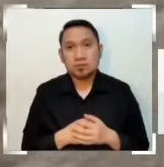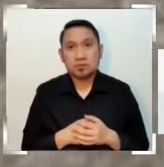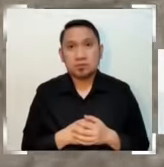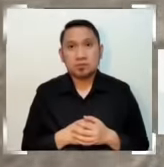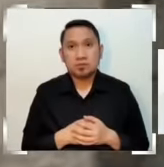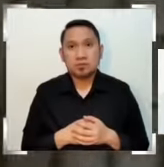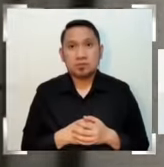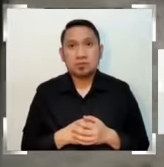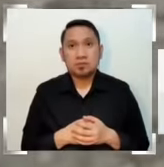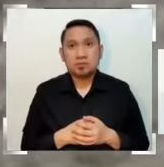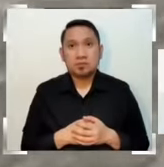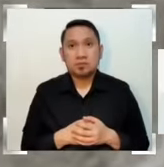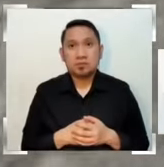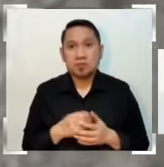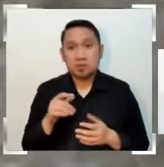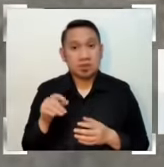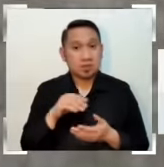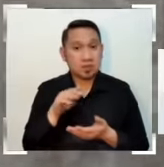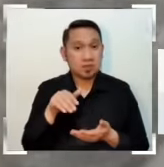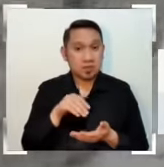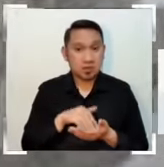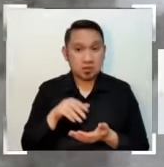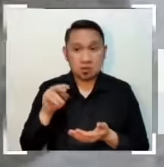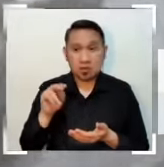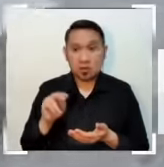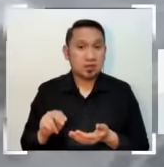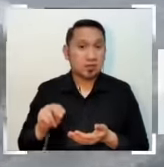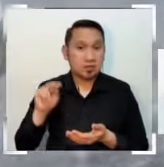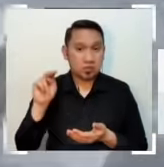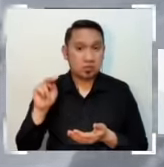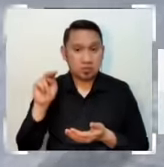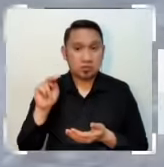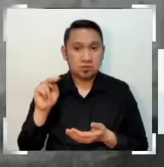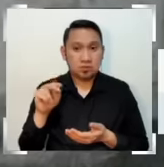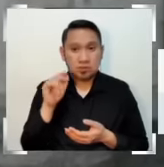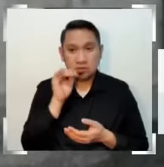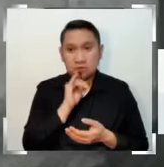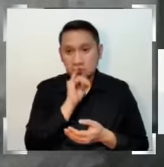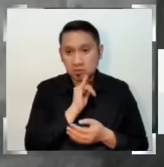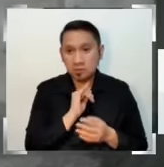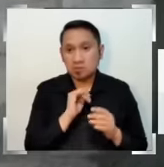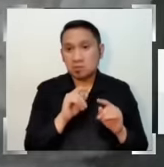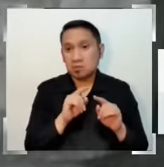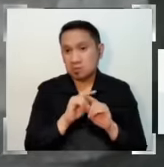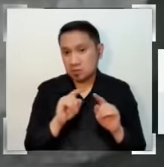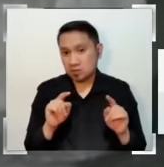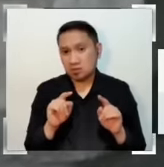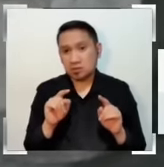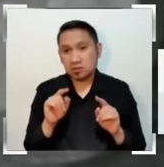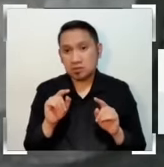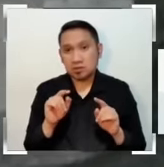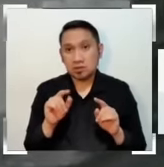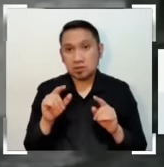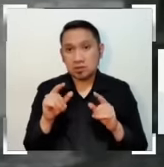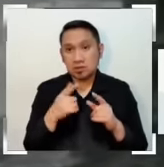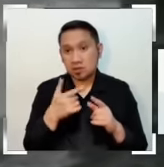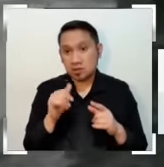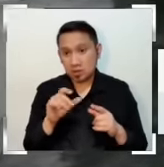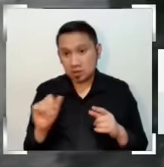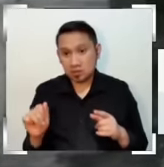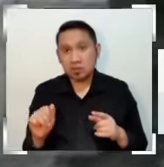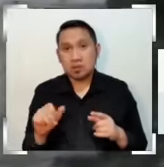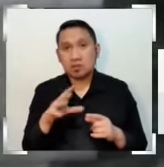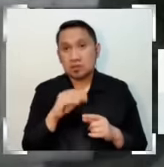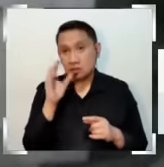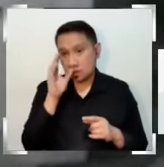at hilagang bahagi ng bansa. Pero dahil nagkakaubusan na raw, naghahanap na ng iba pang mga pasilidad sa